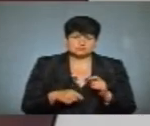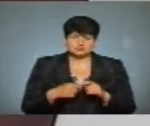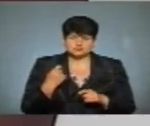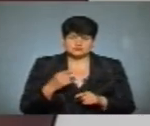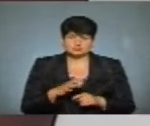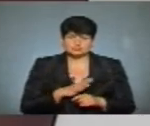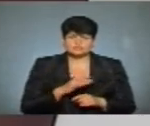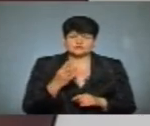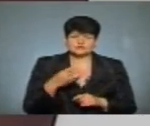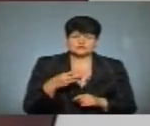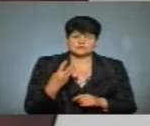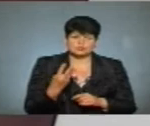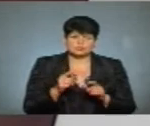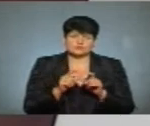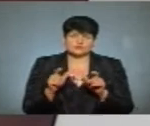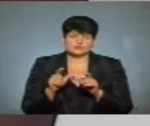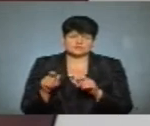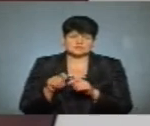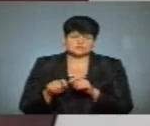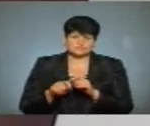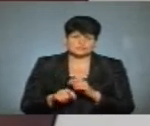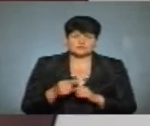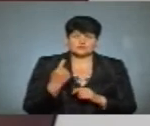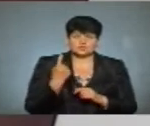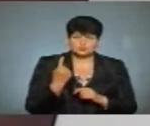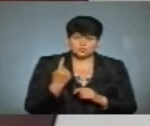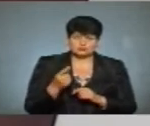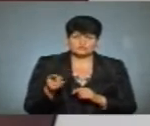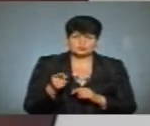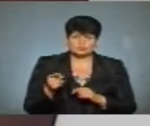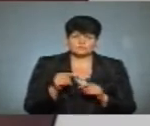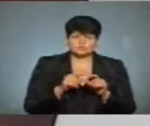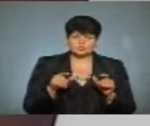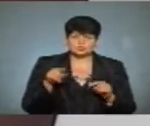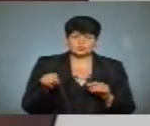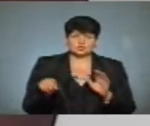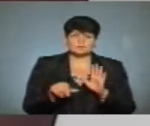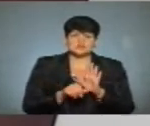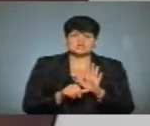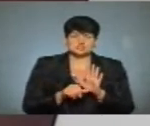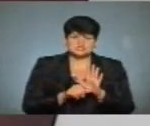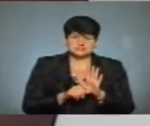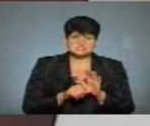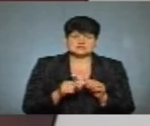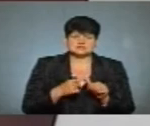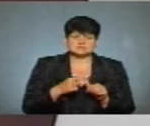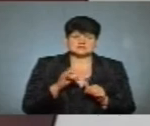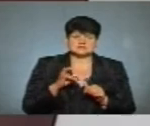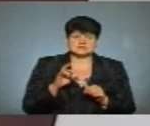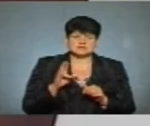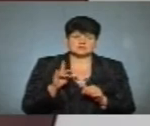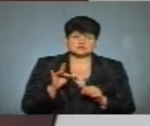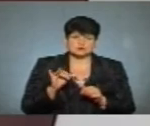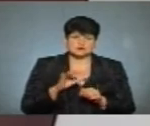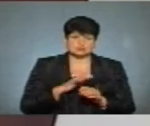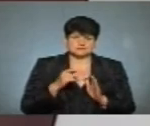проходило воно у 43 пунктах тестування. В одному із них, у Тернопільській школі номер 6 імені Назарія Яремчука, побувала